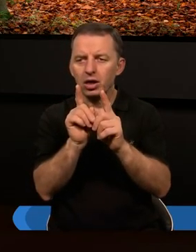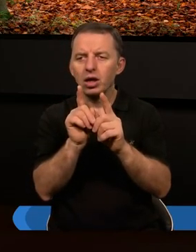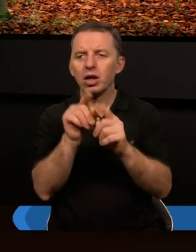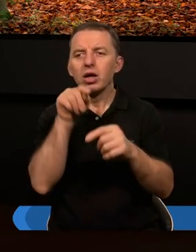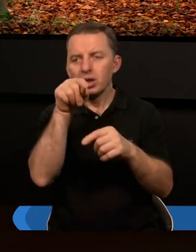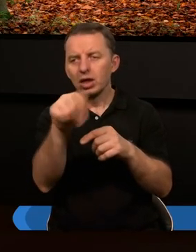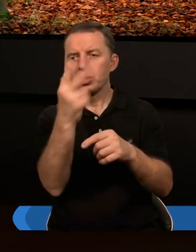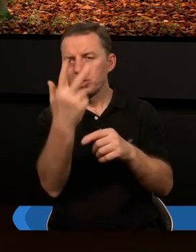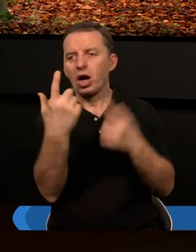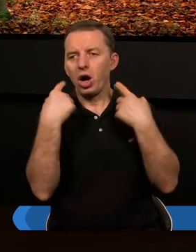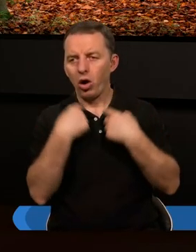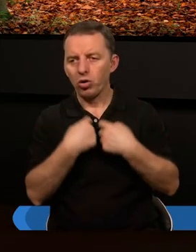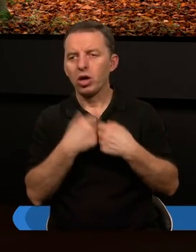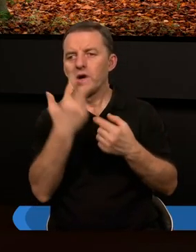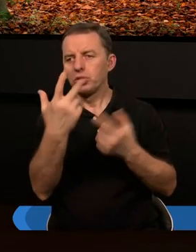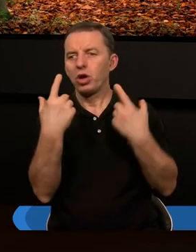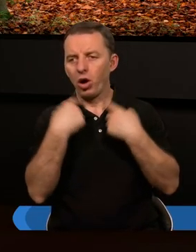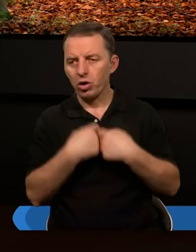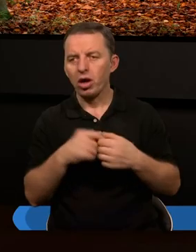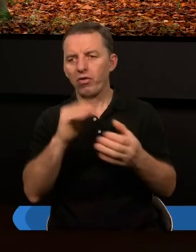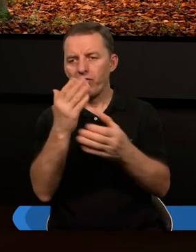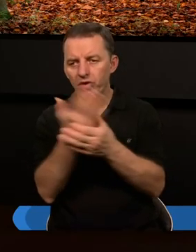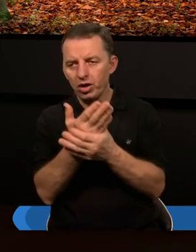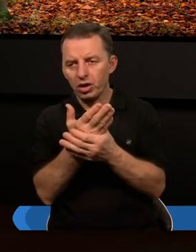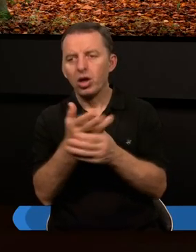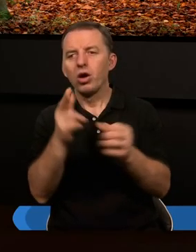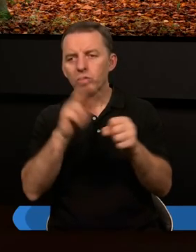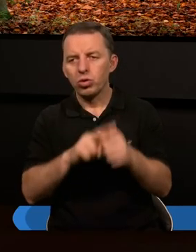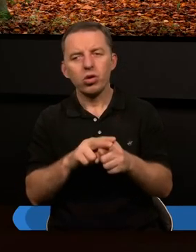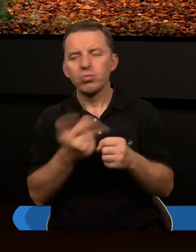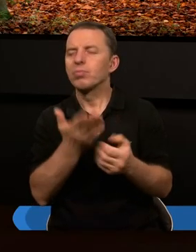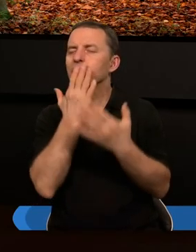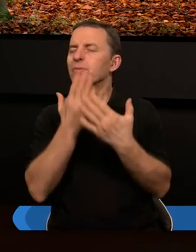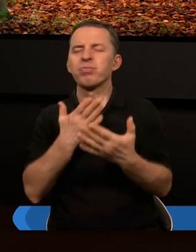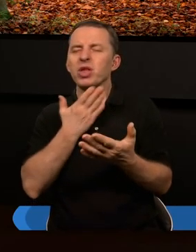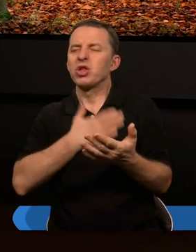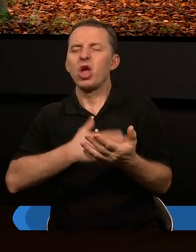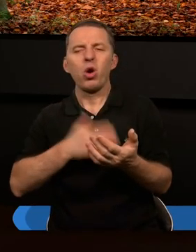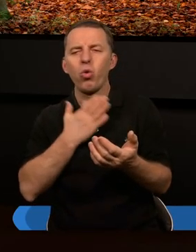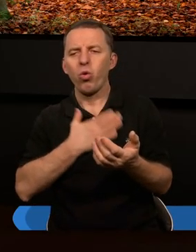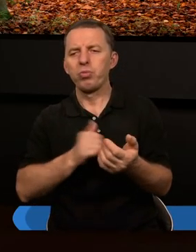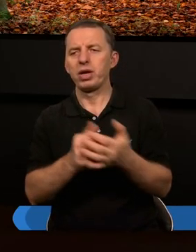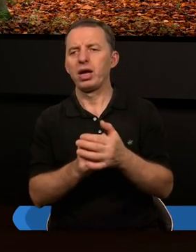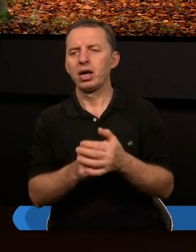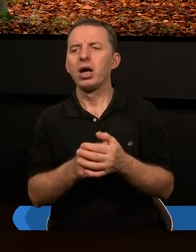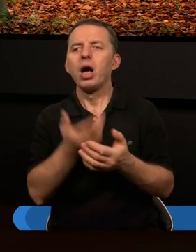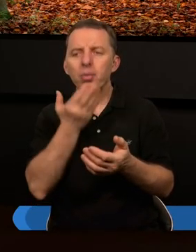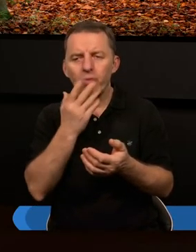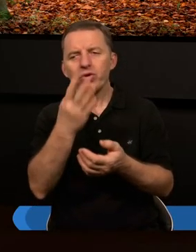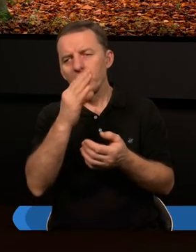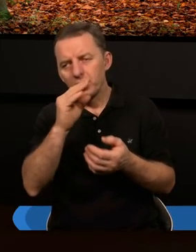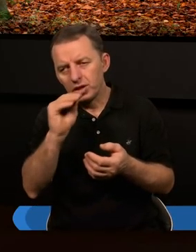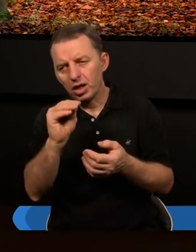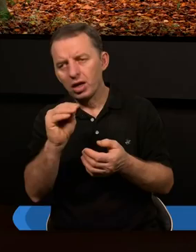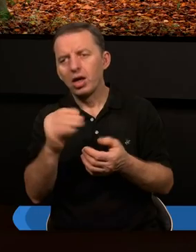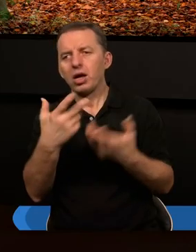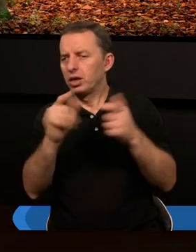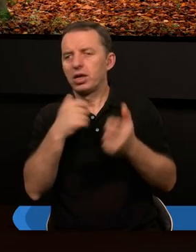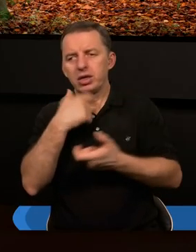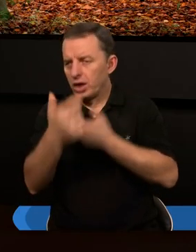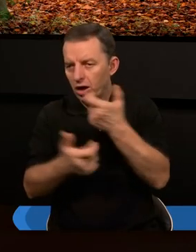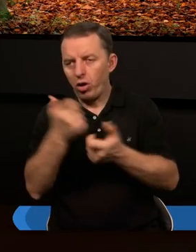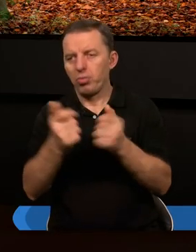trzech osób mam takie trzy osoby w firmie, za którymi nie przepadam, ale mówię nie, ale ja nic